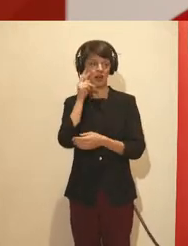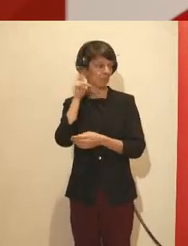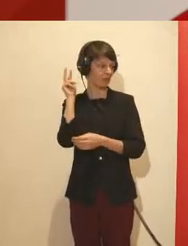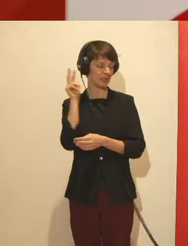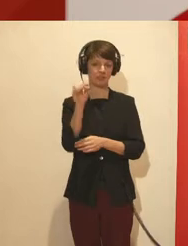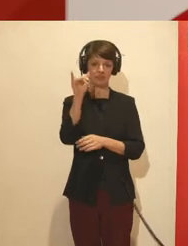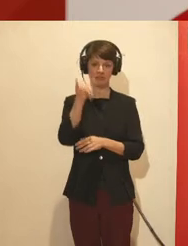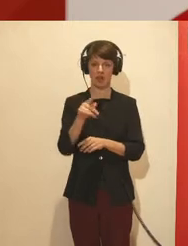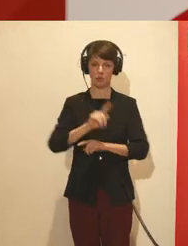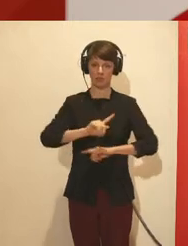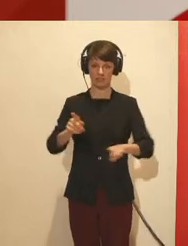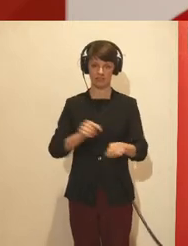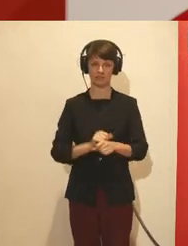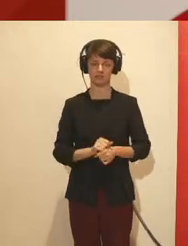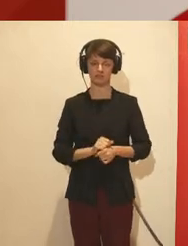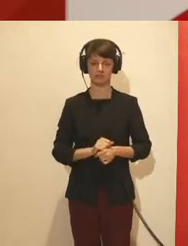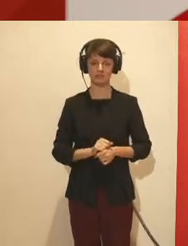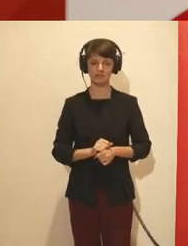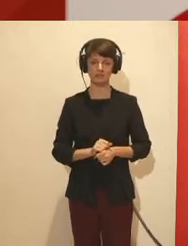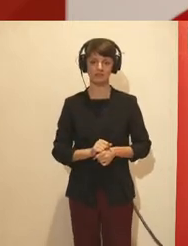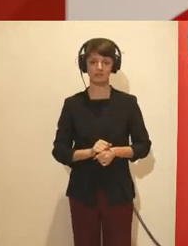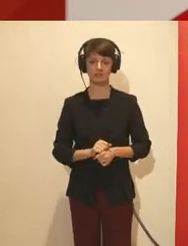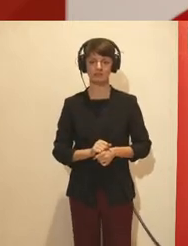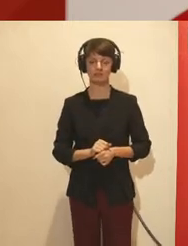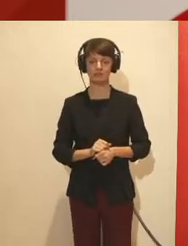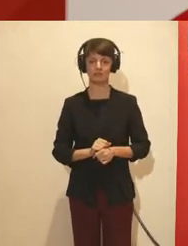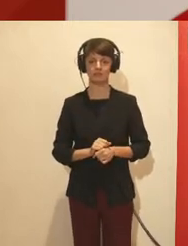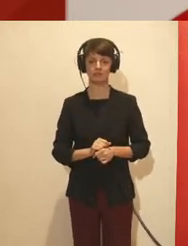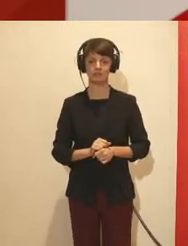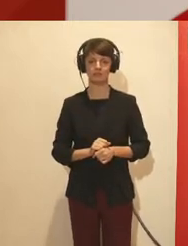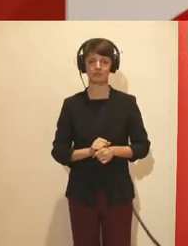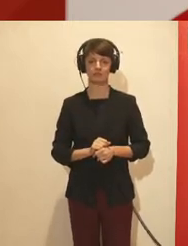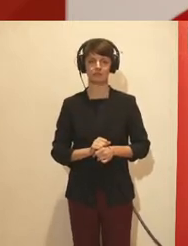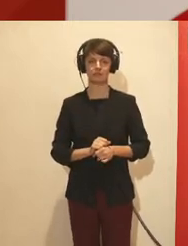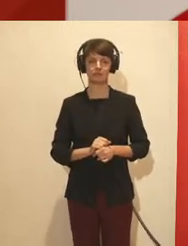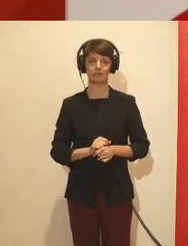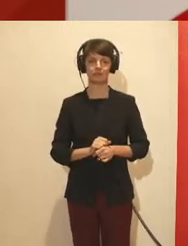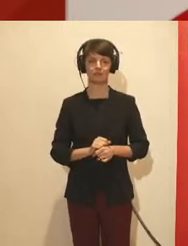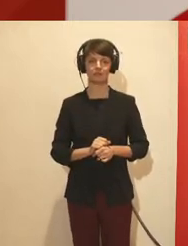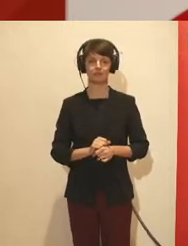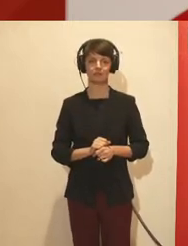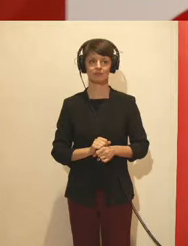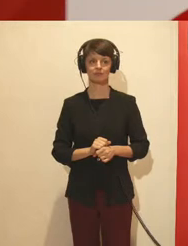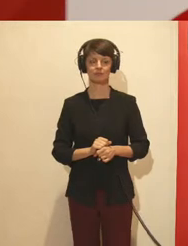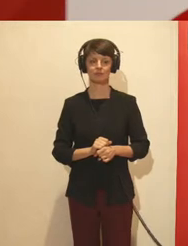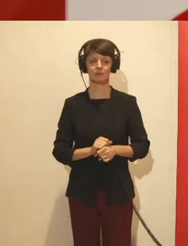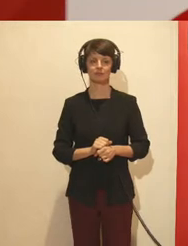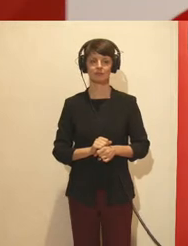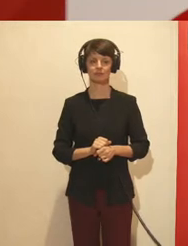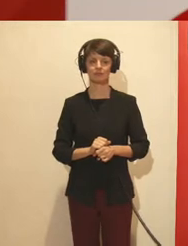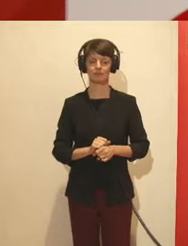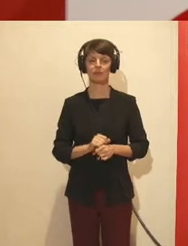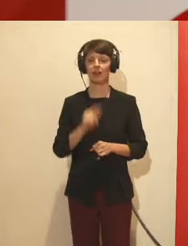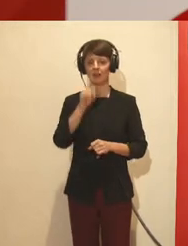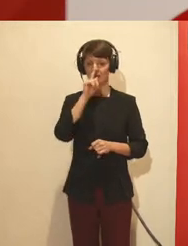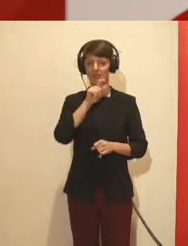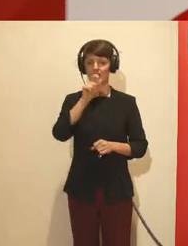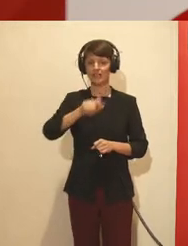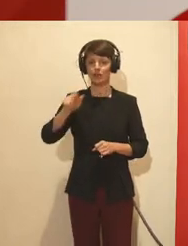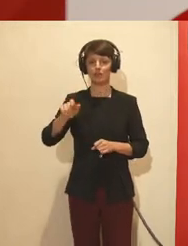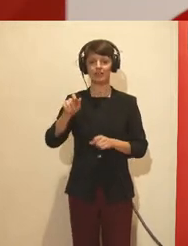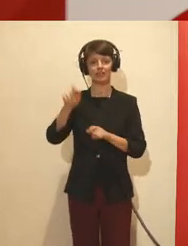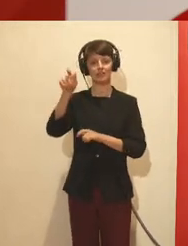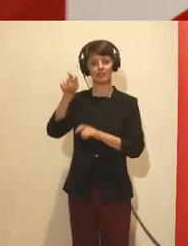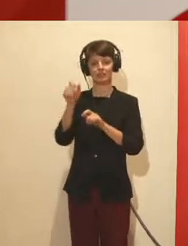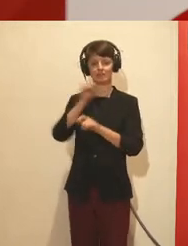und wenn wir nicht denen politische macht überlassen wollen die die frage mit ressentiments auflösen wollen dann müssen wir